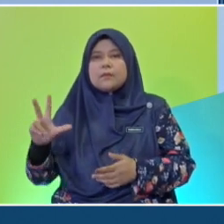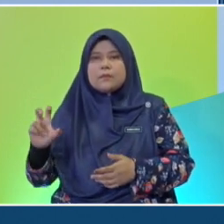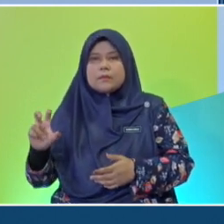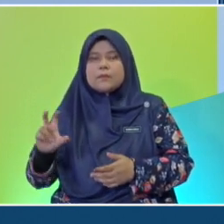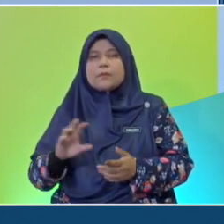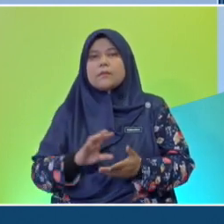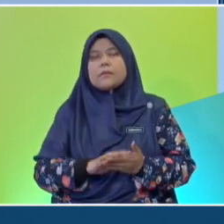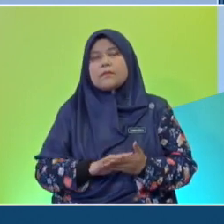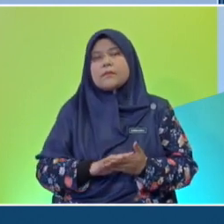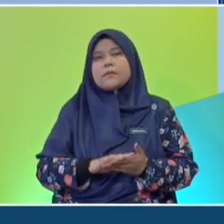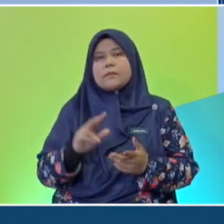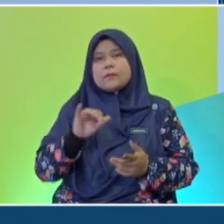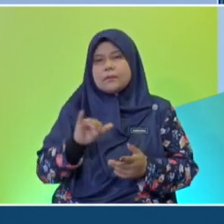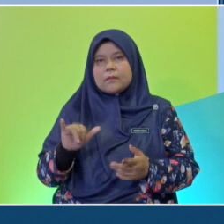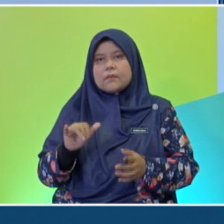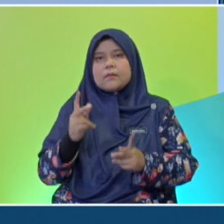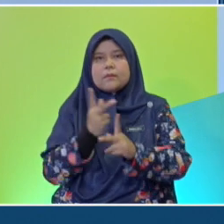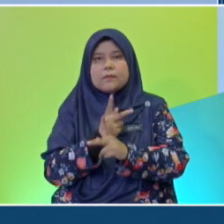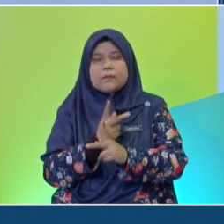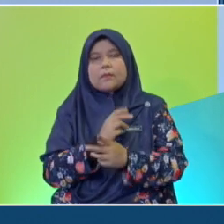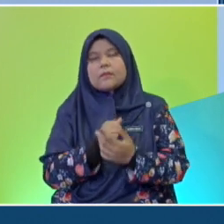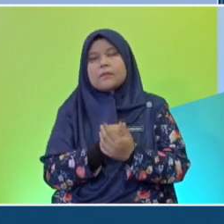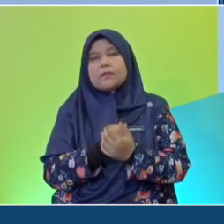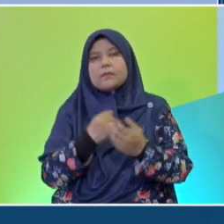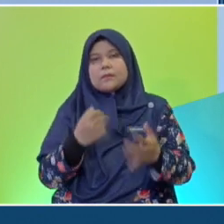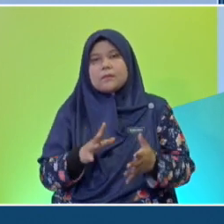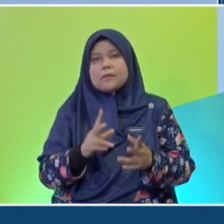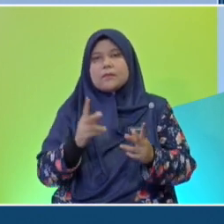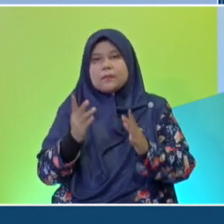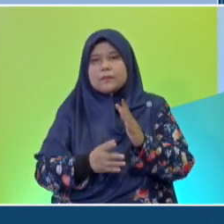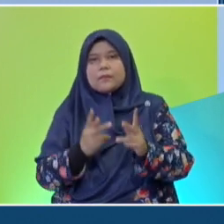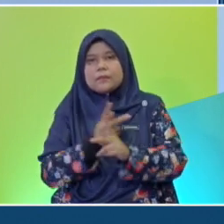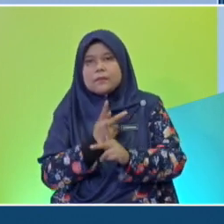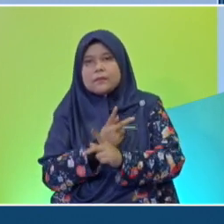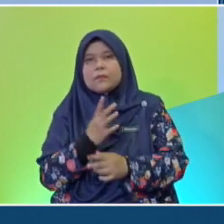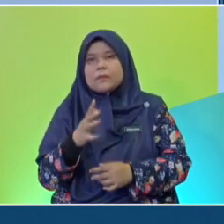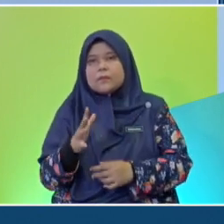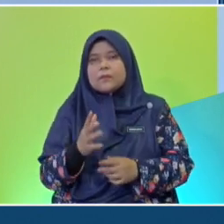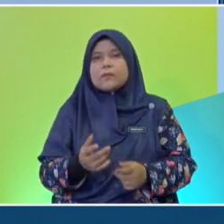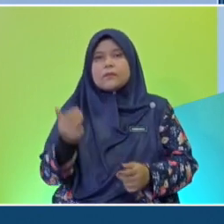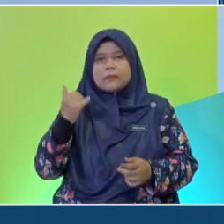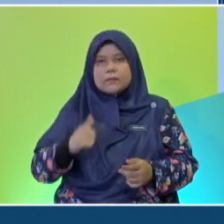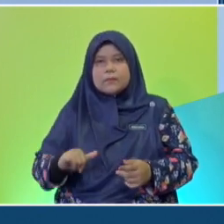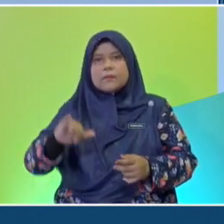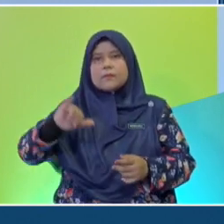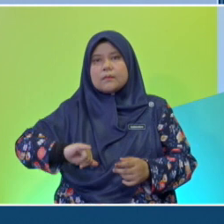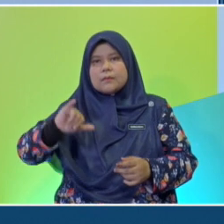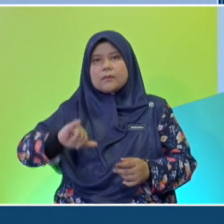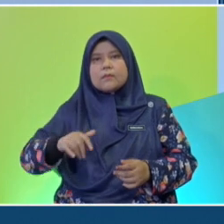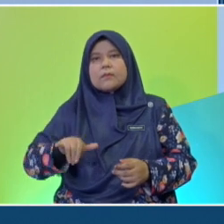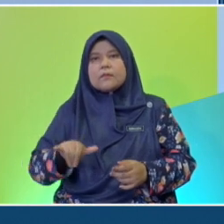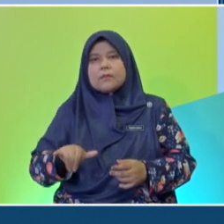kita cari perkali dapatkan 30 jadi oleh karena 15 maka pekali yang sama digunakan untuk